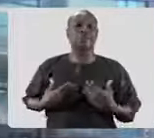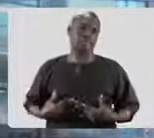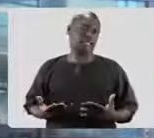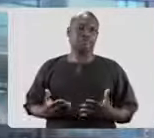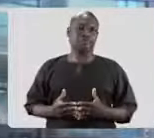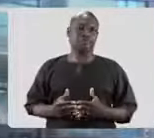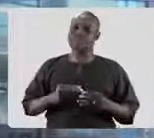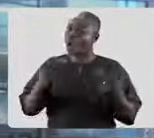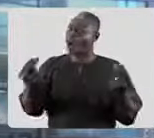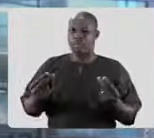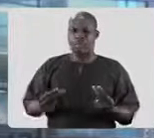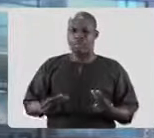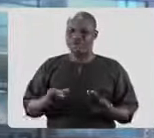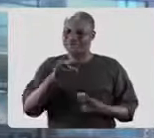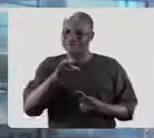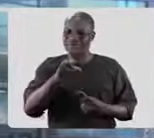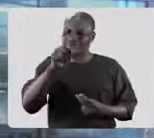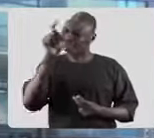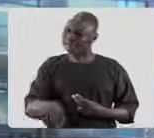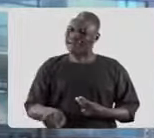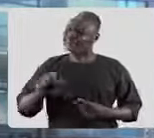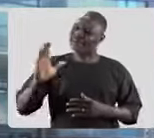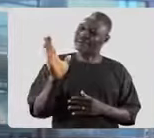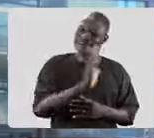unue nipa enkwa ade free nsam